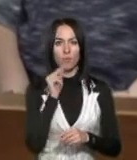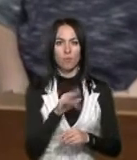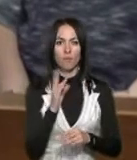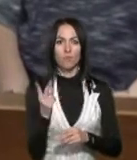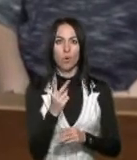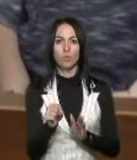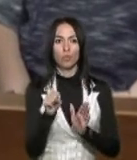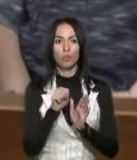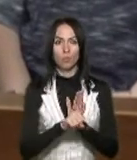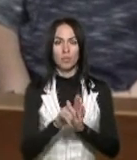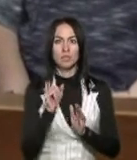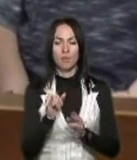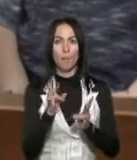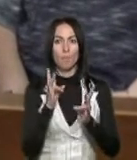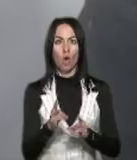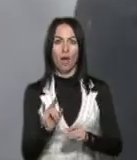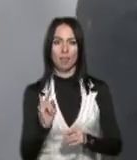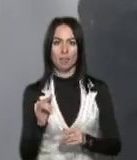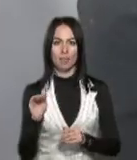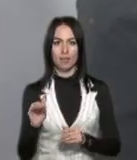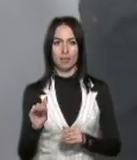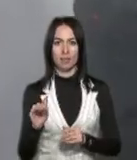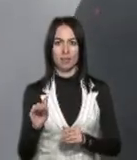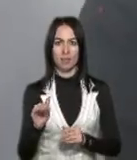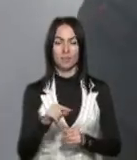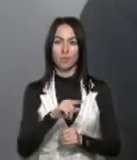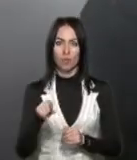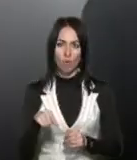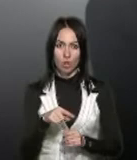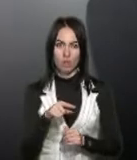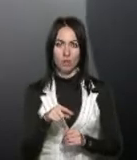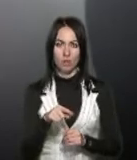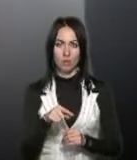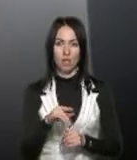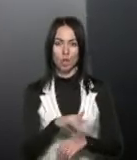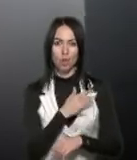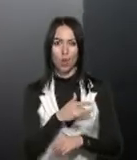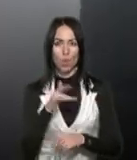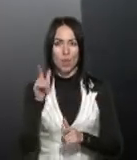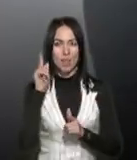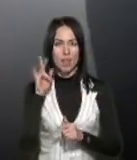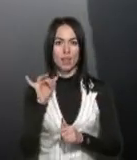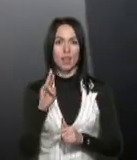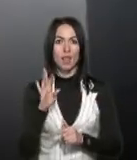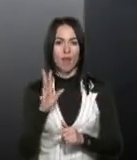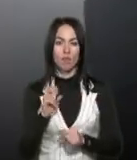подвійному вбивстві та пораненні дитини. Вони безпосередні слуги диявола. У це можна вірити,